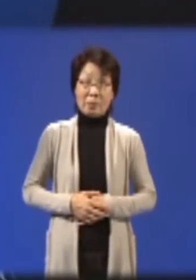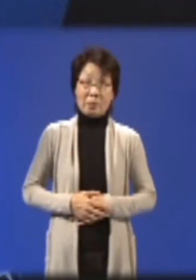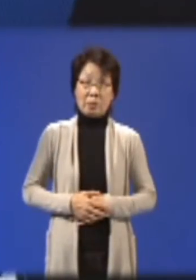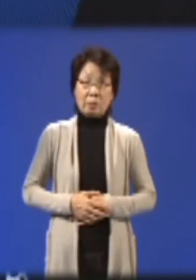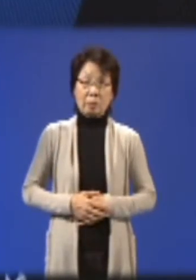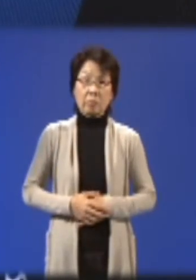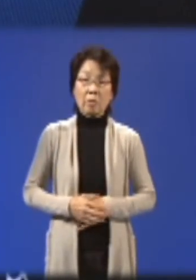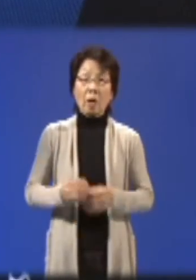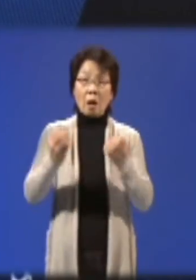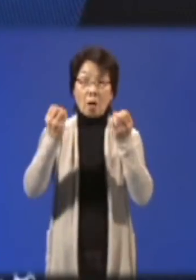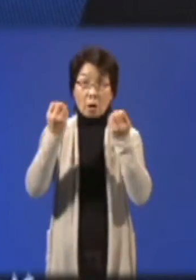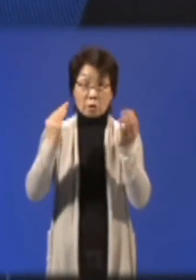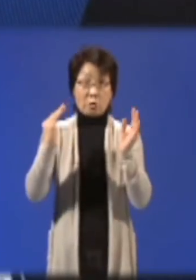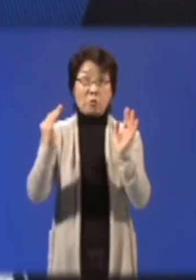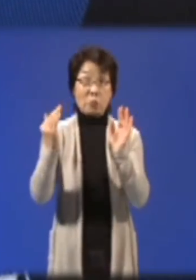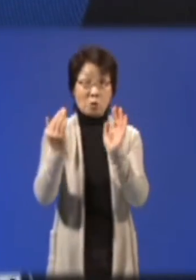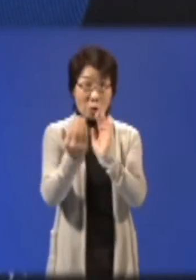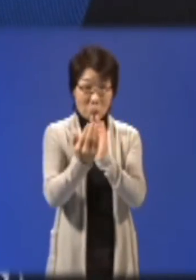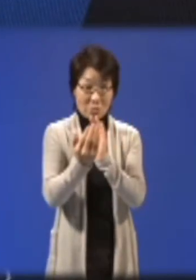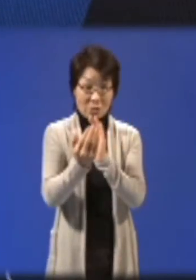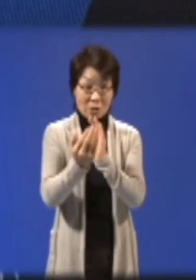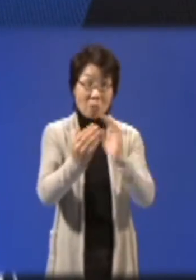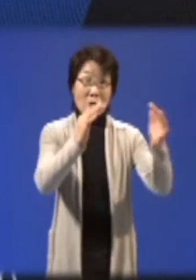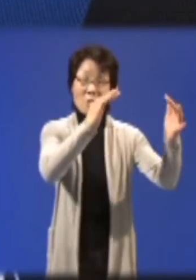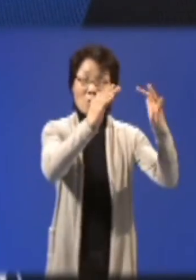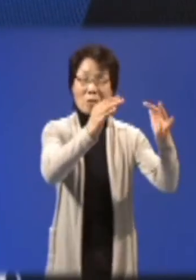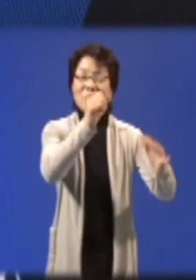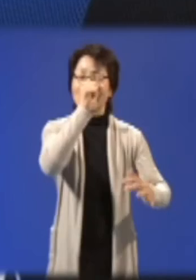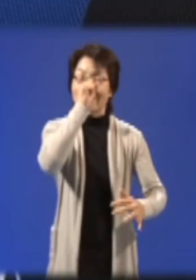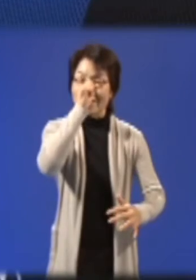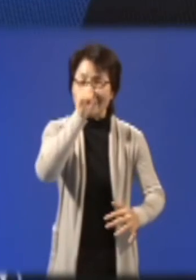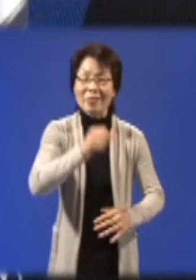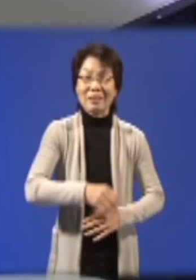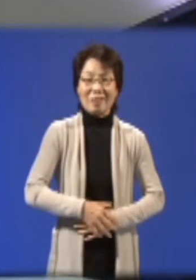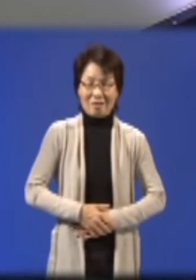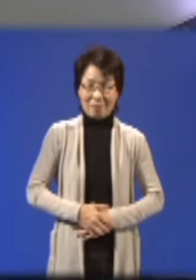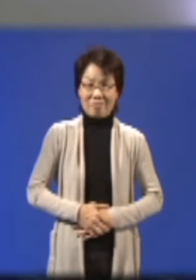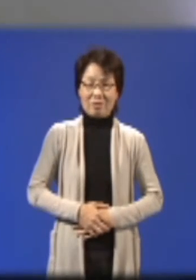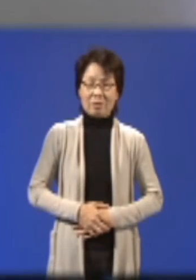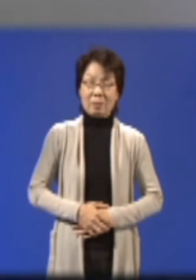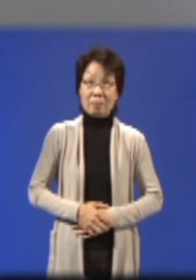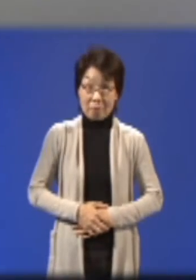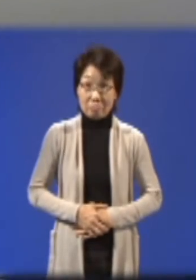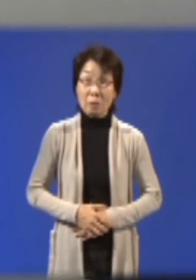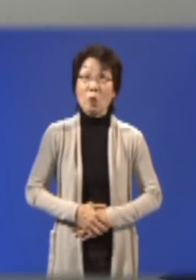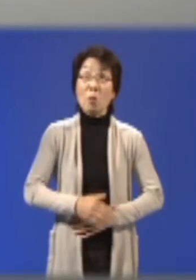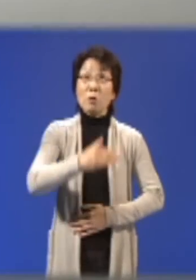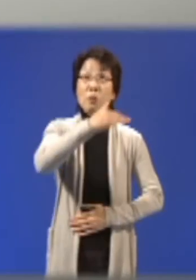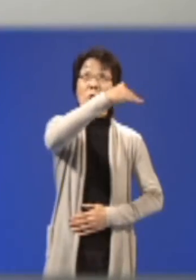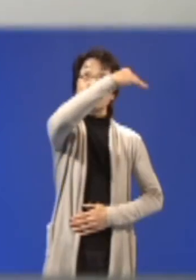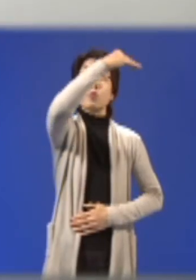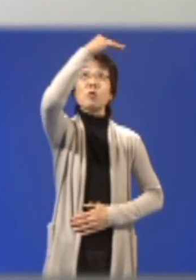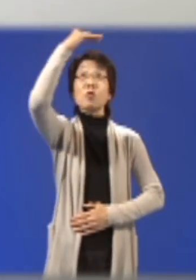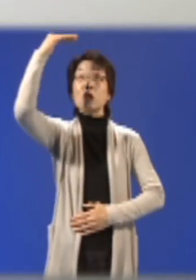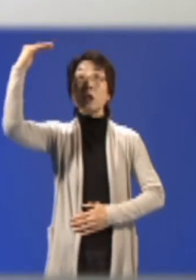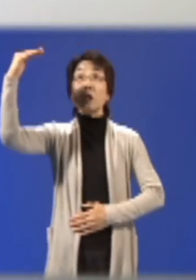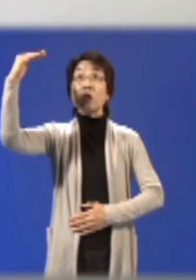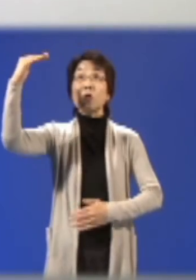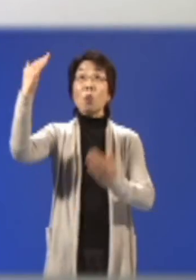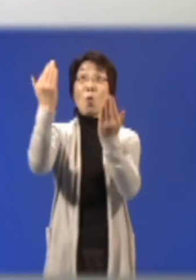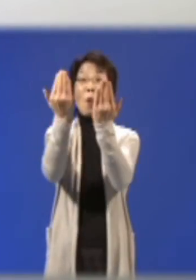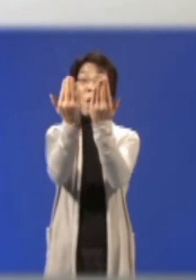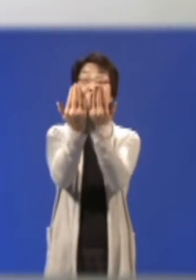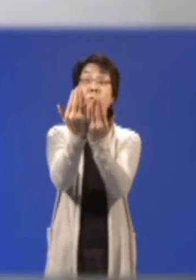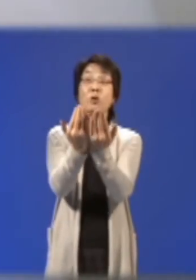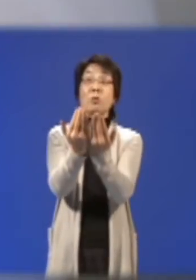リニューアルしてからの評判もかなりいいんですって。まずはスクリーン、 継ぎ目が分かりにくく